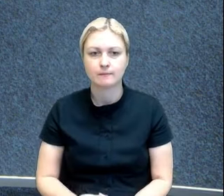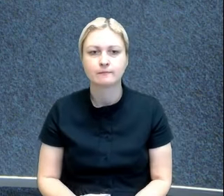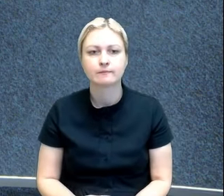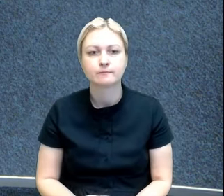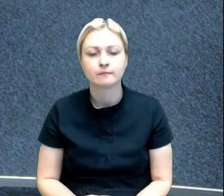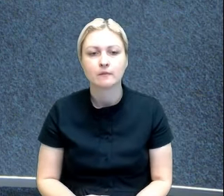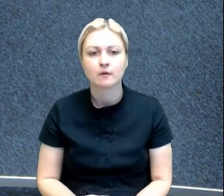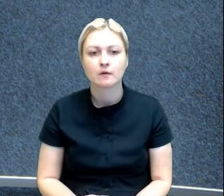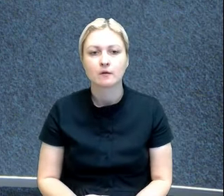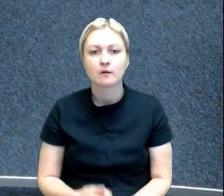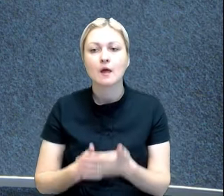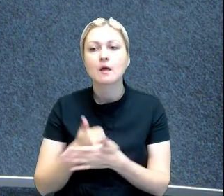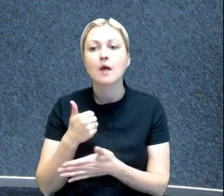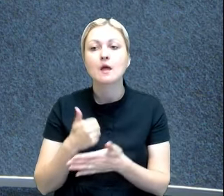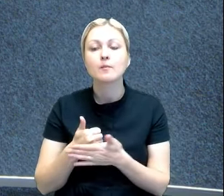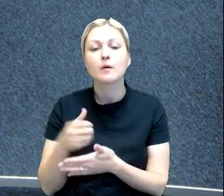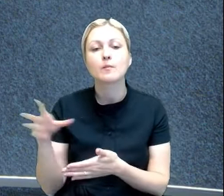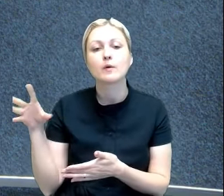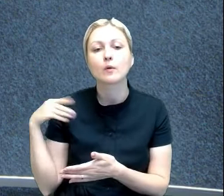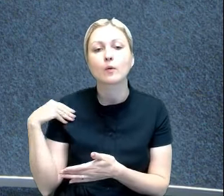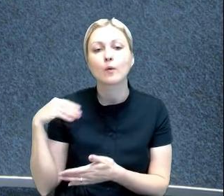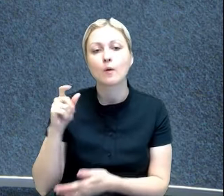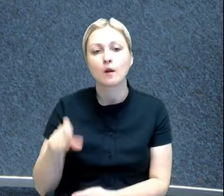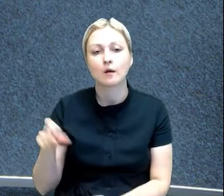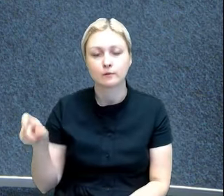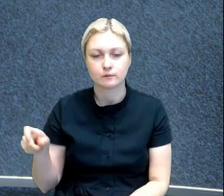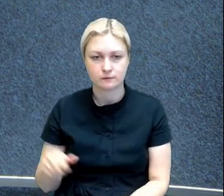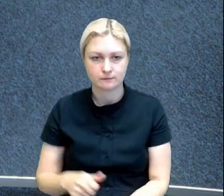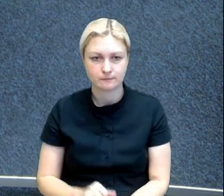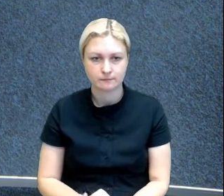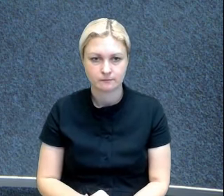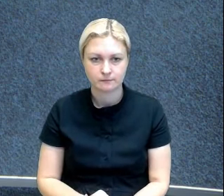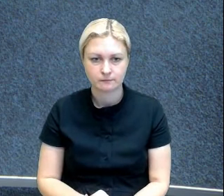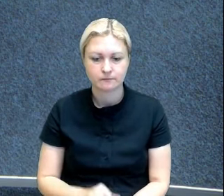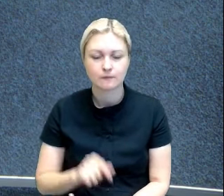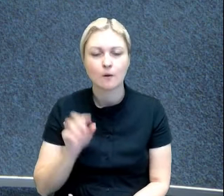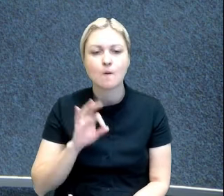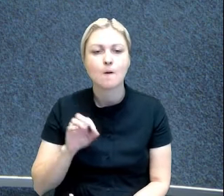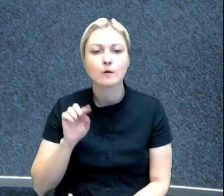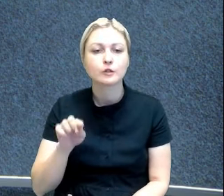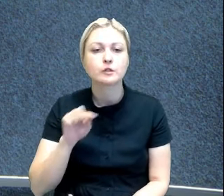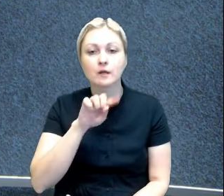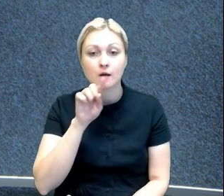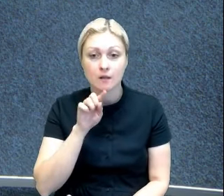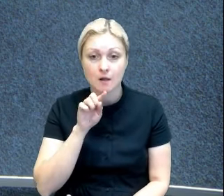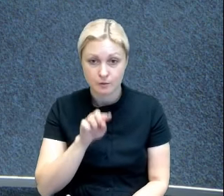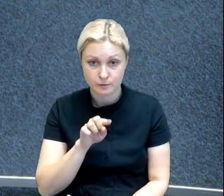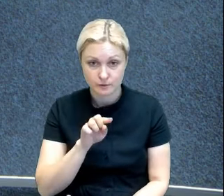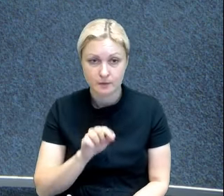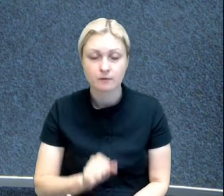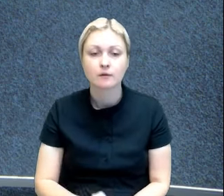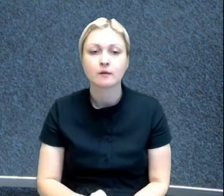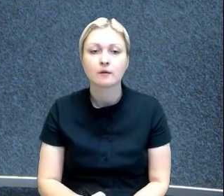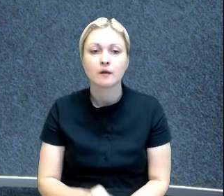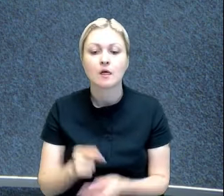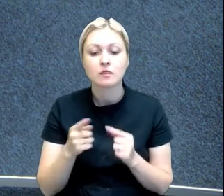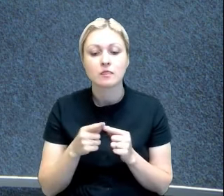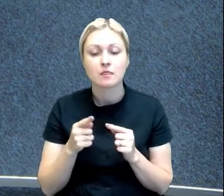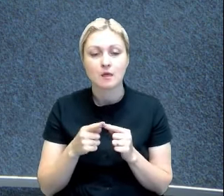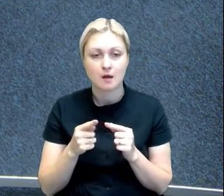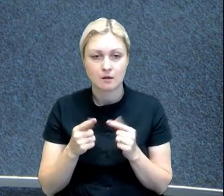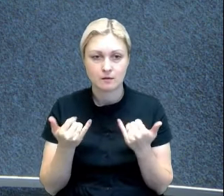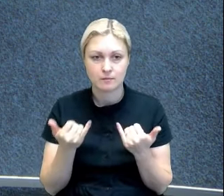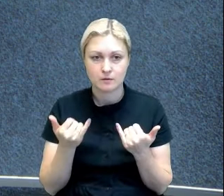gerbiami kolegos šis globalus klausimas šioje taryboje niekaip